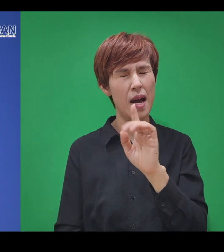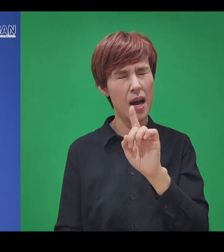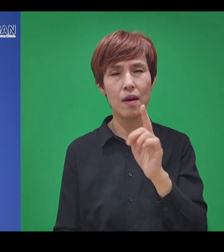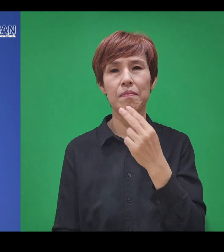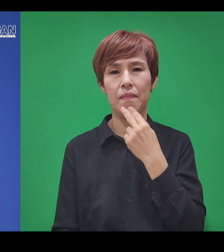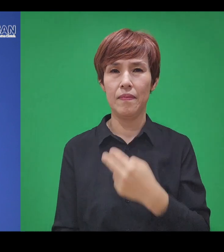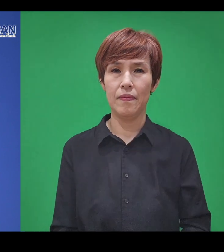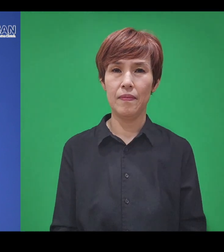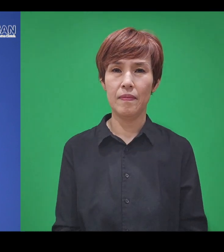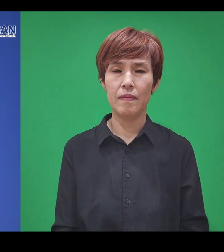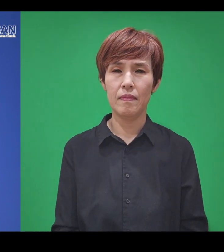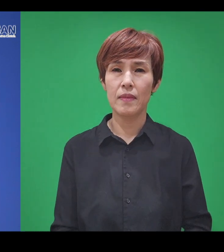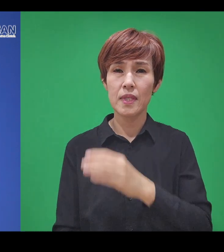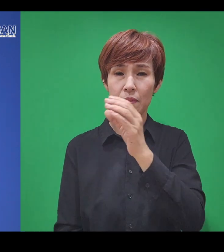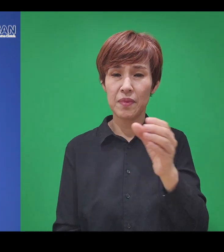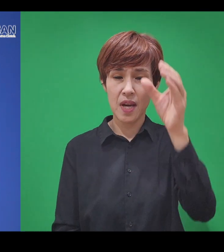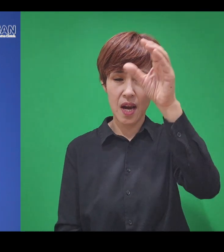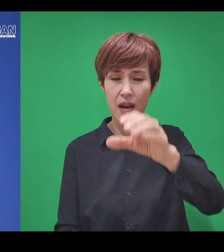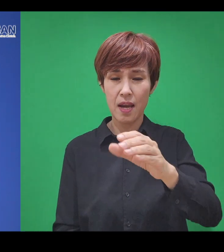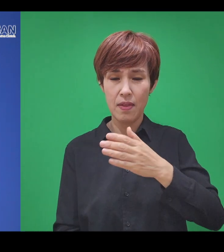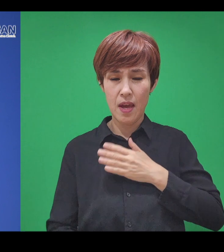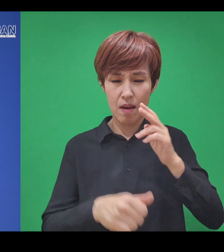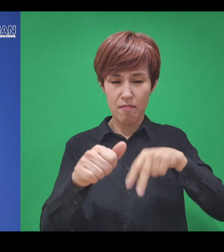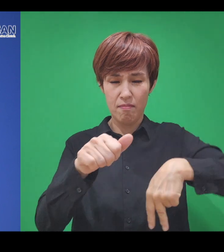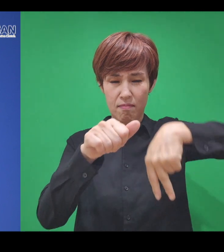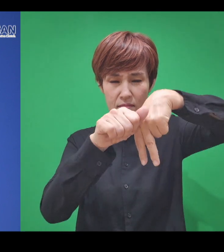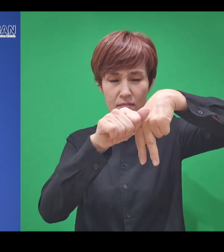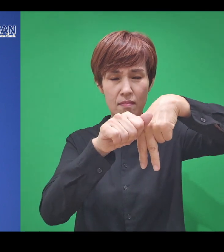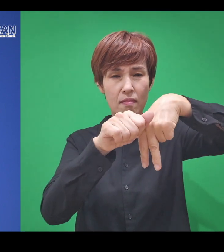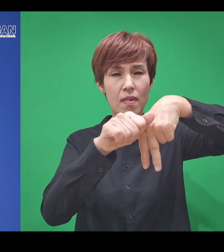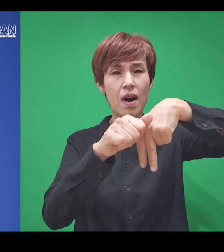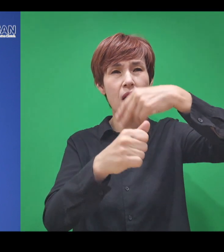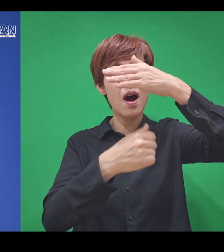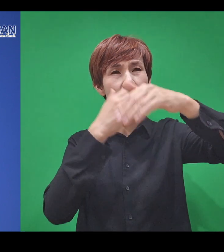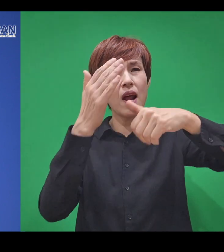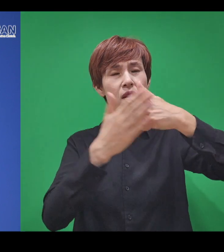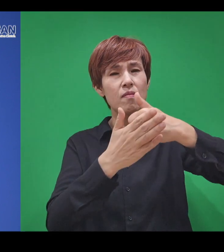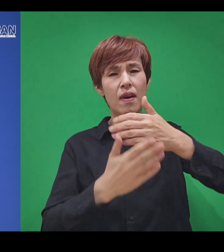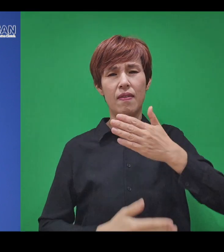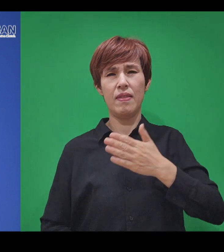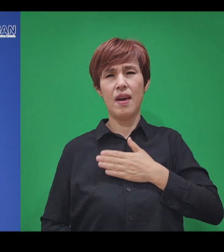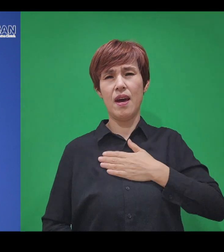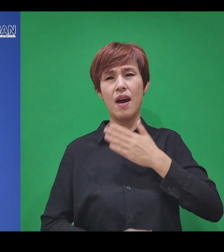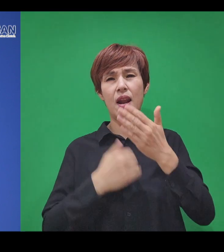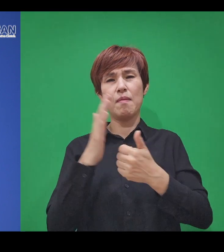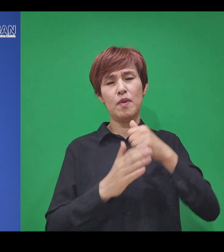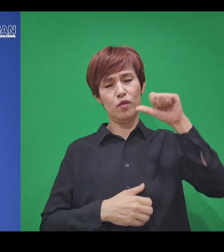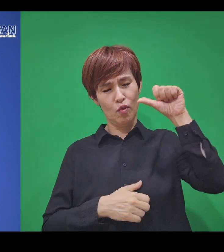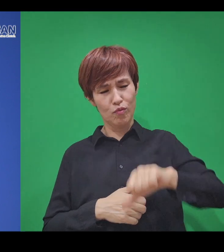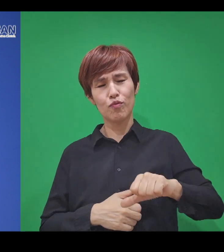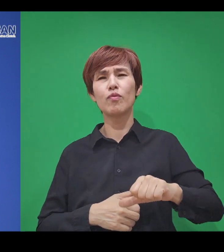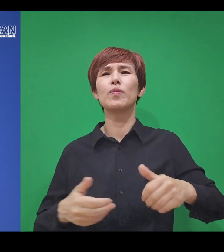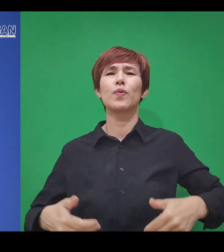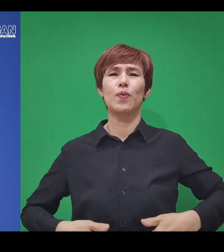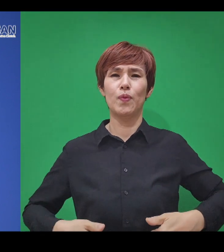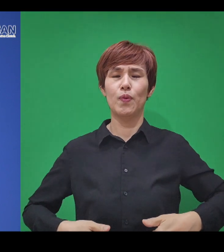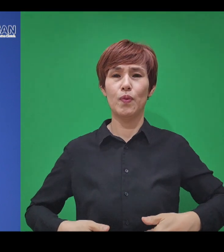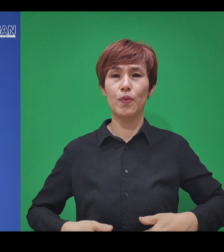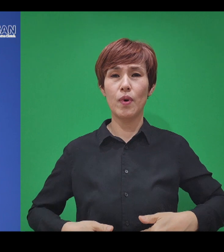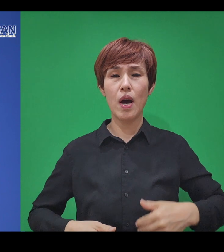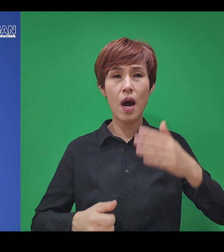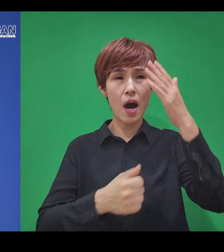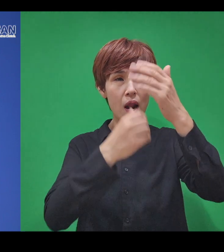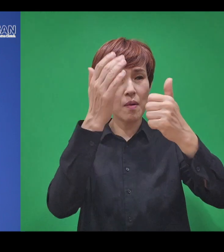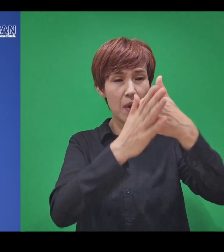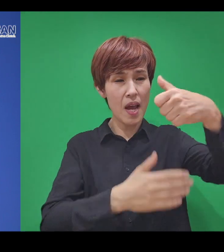그 십자가에 내가 매달려 하나님의 저주를 받았어야 했는데 하나님의 아들이 대신 그